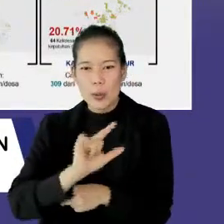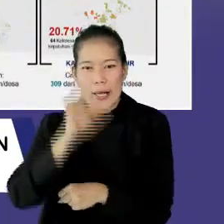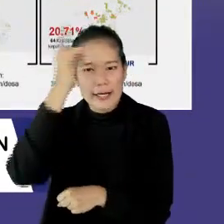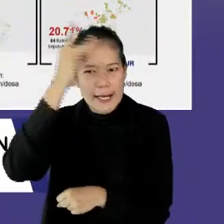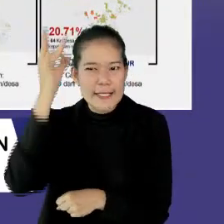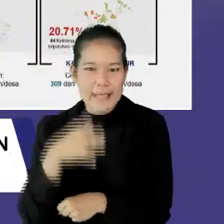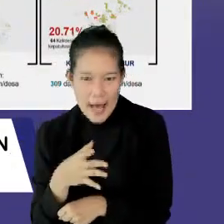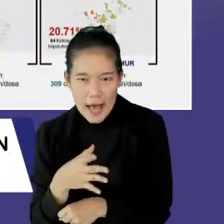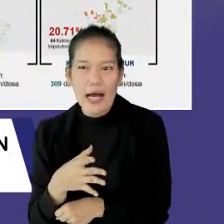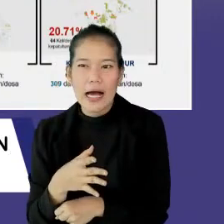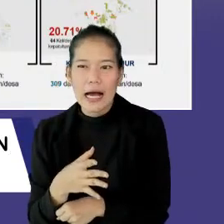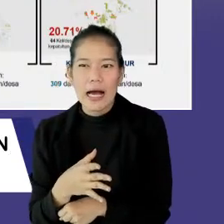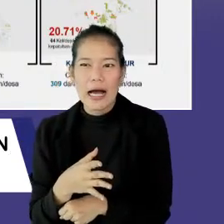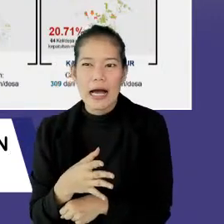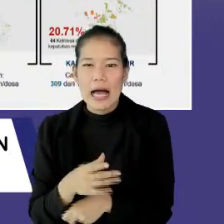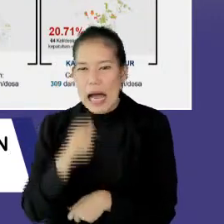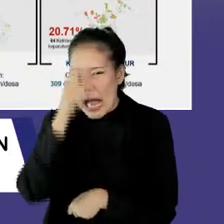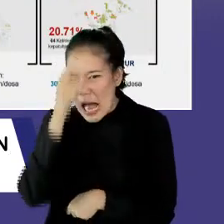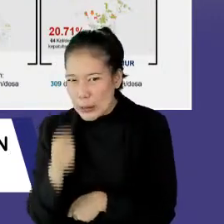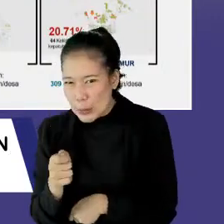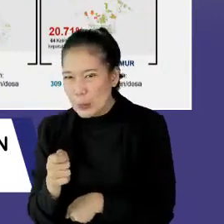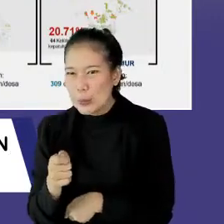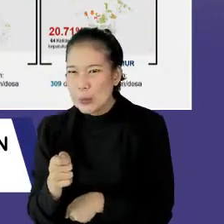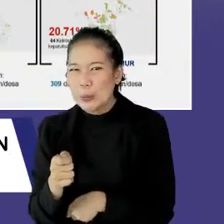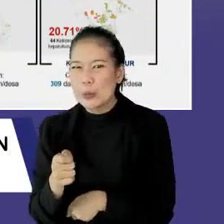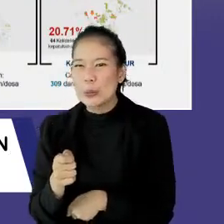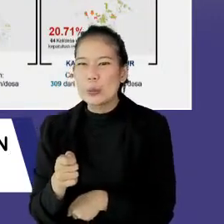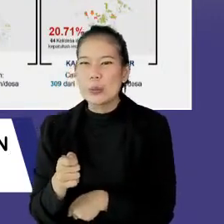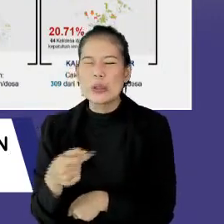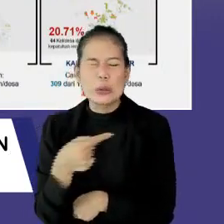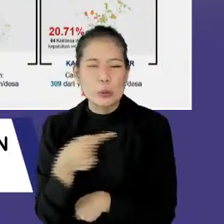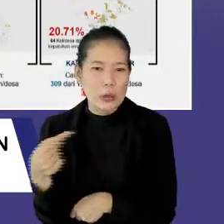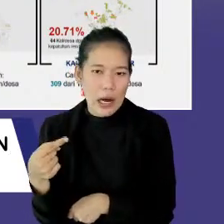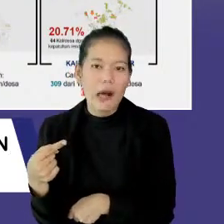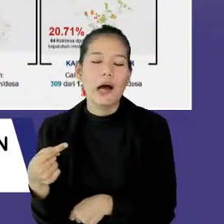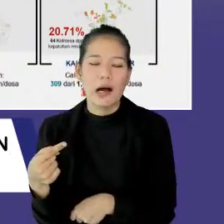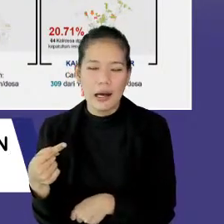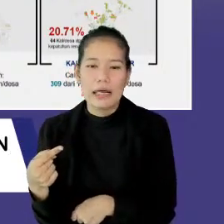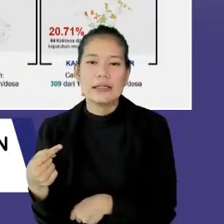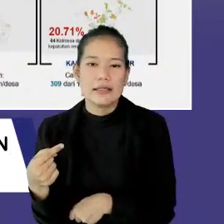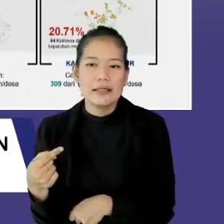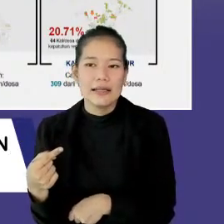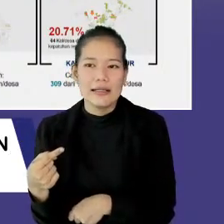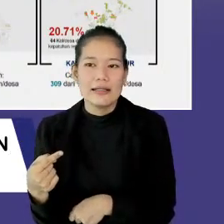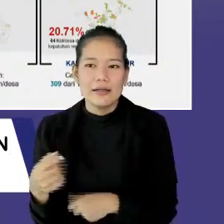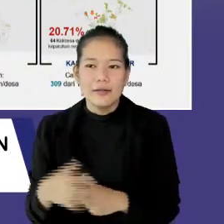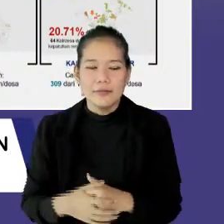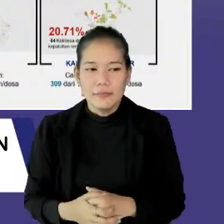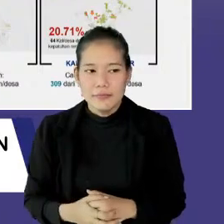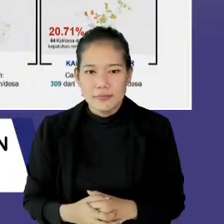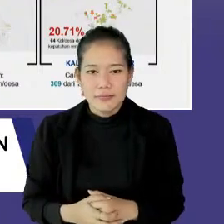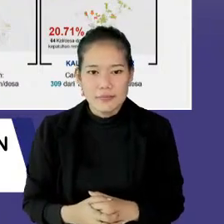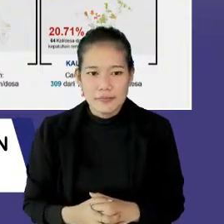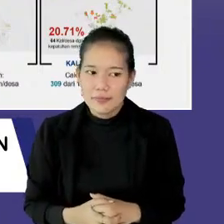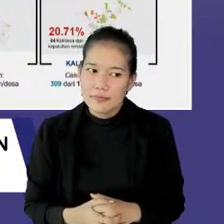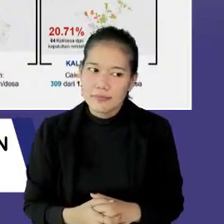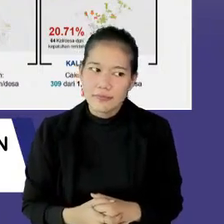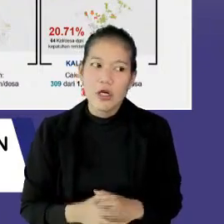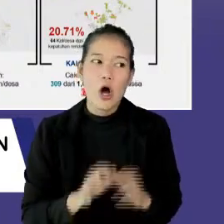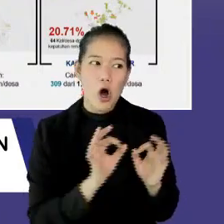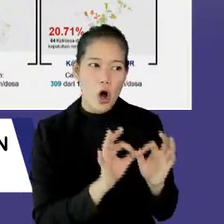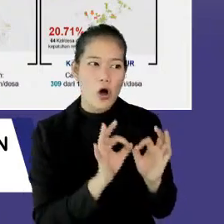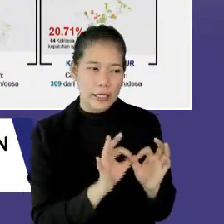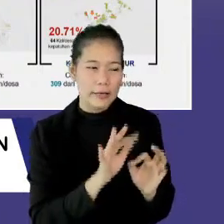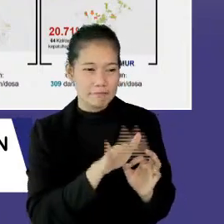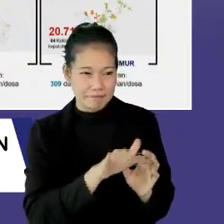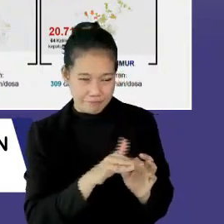di provinsi tersebut memiliki kepatuhan menggunakan masker dan jaga jarak yang rendah. Jadi ada kontribusi sepertinya. Kita ulang